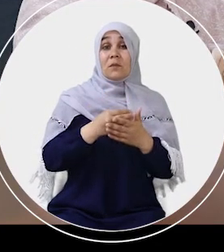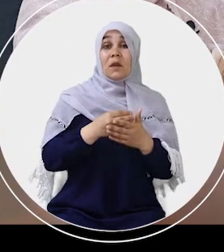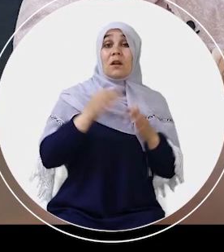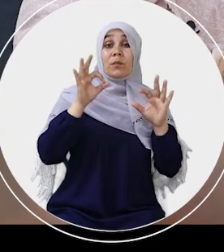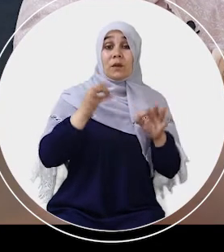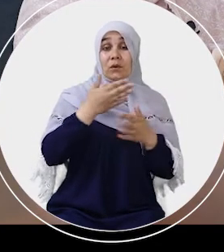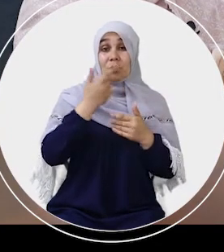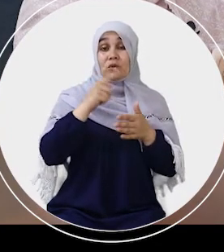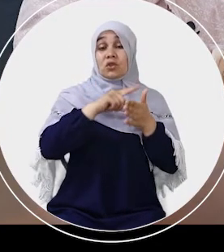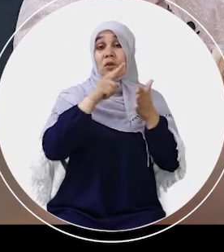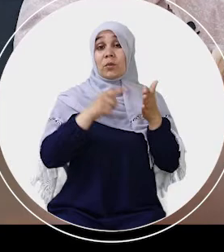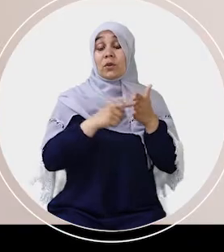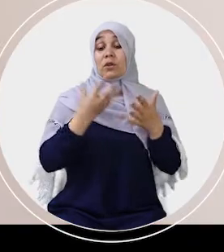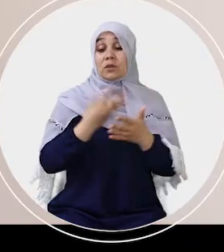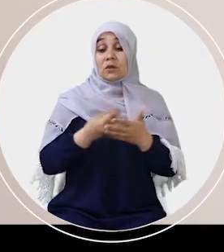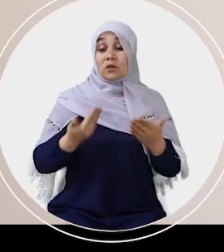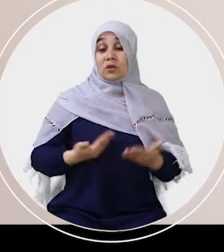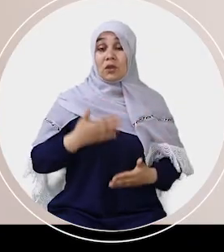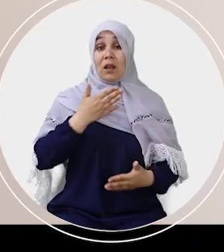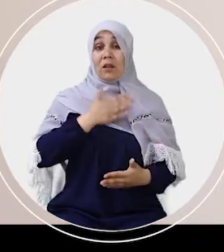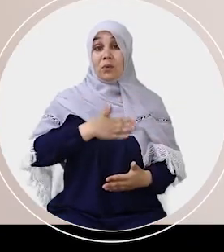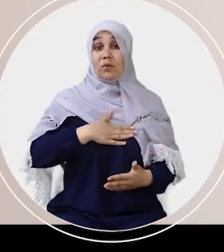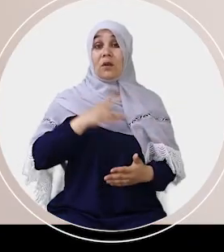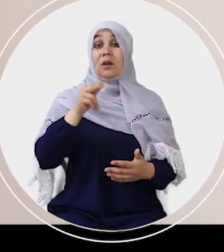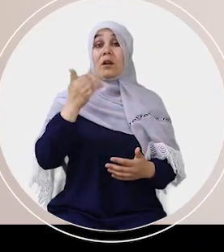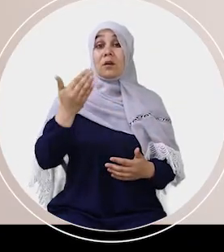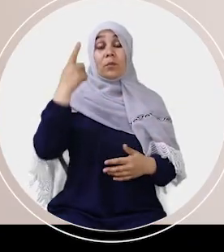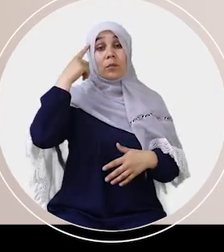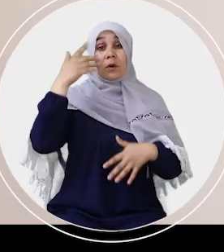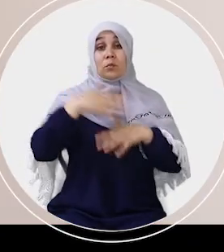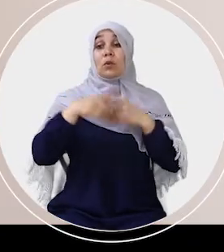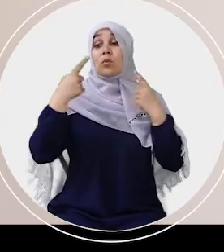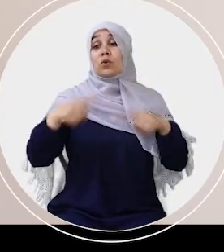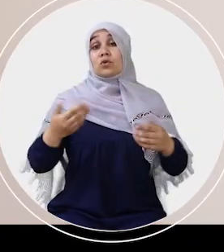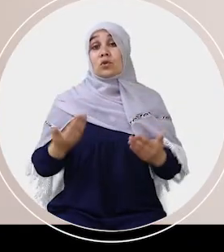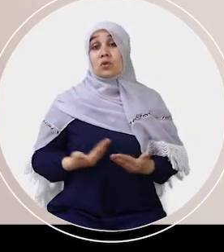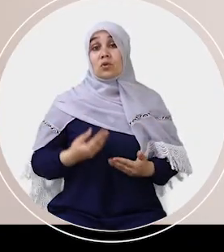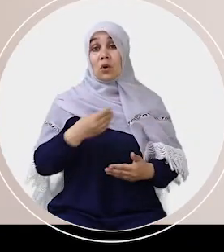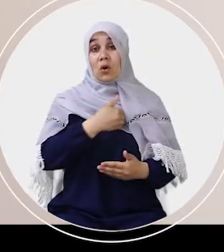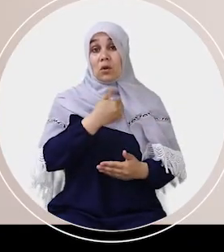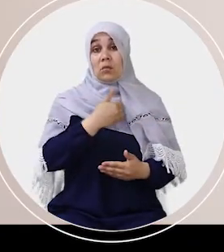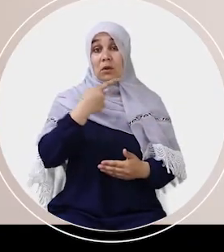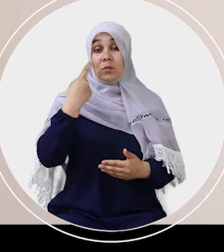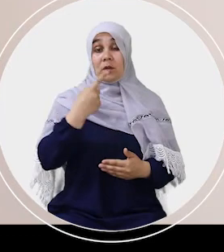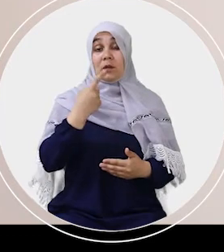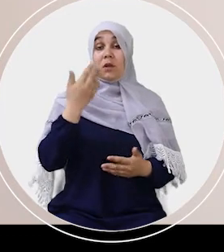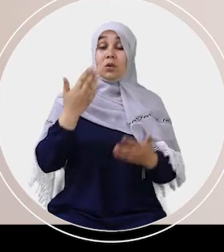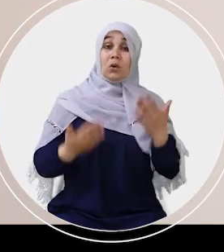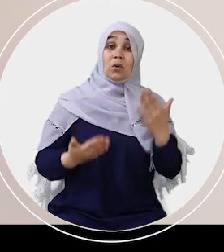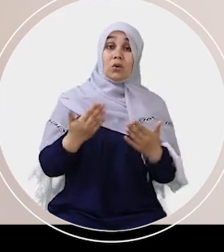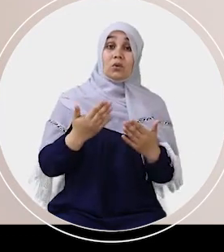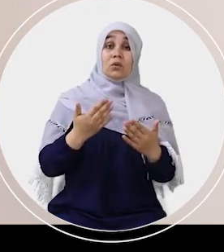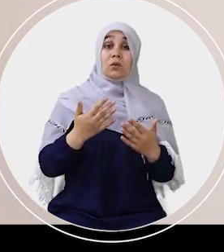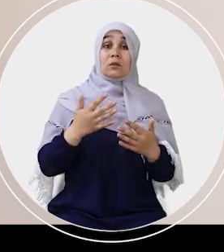javobida. Chunki hayotidan mamnun bo'lgan inson qanaqa buni boshqacha bo'lishini istayman deydi. Yoki